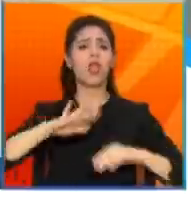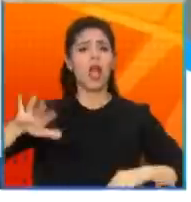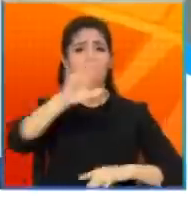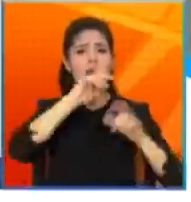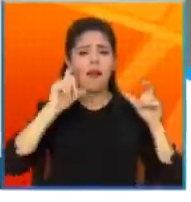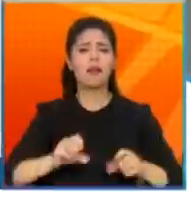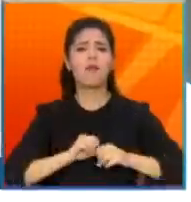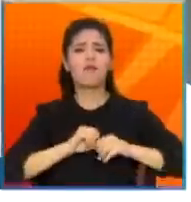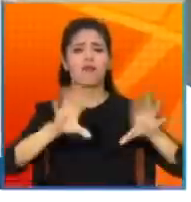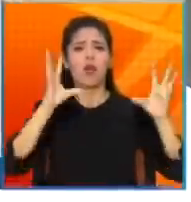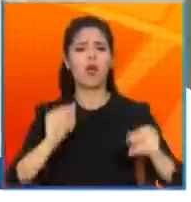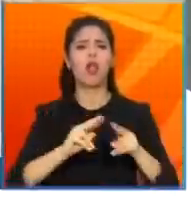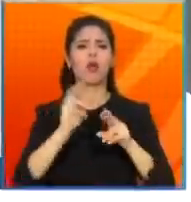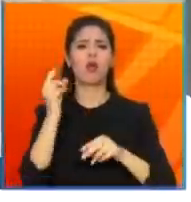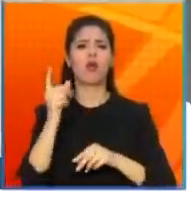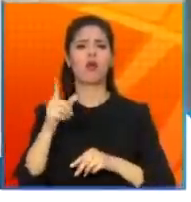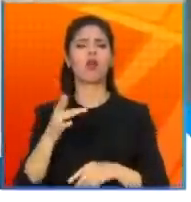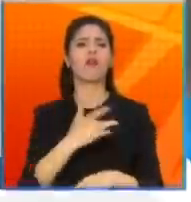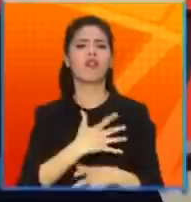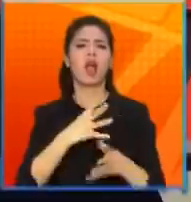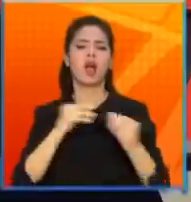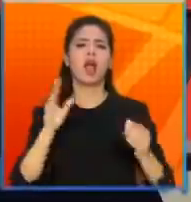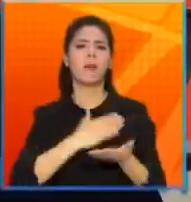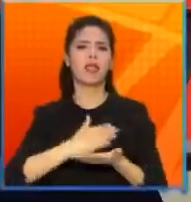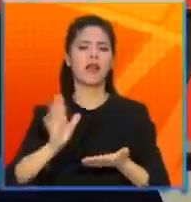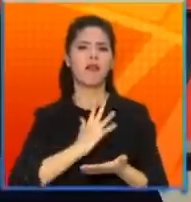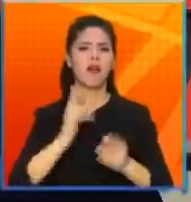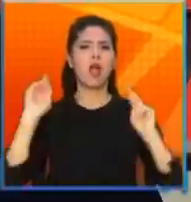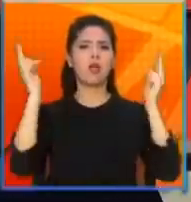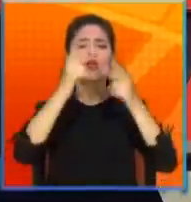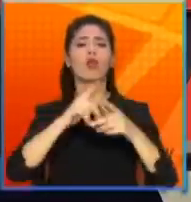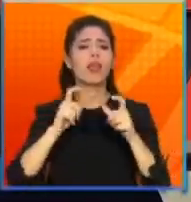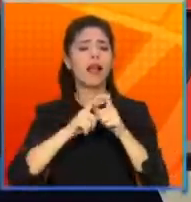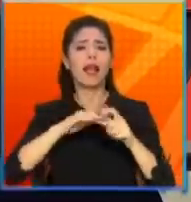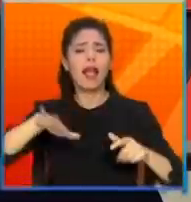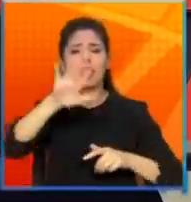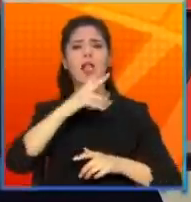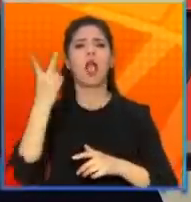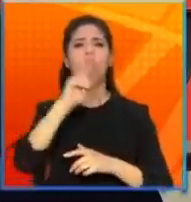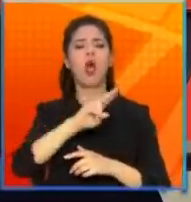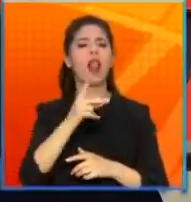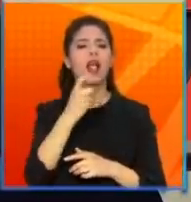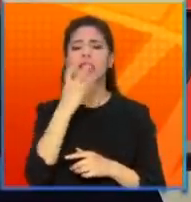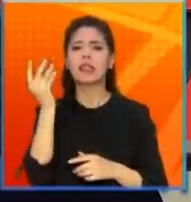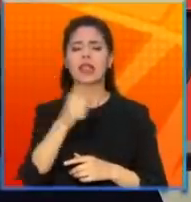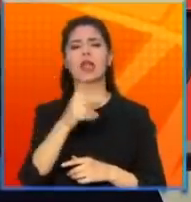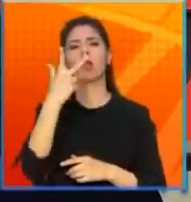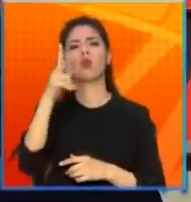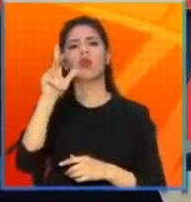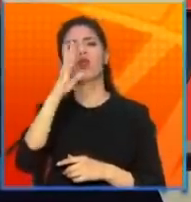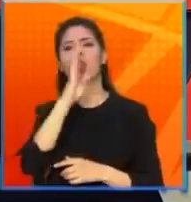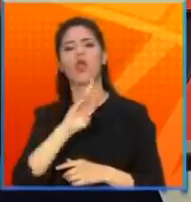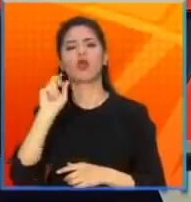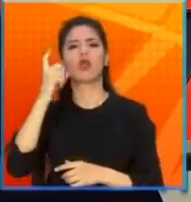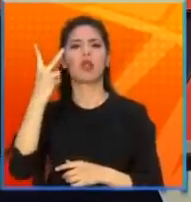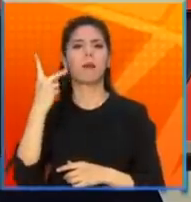Dünyanın dört bir yanını etkisi altına alan koronavirüs can almaya devam ediyor. Dünya genelinde ölenlerin sayısı